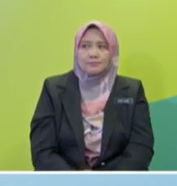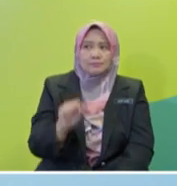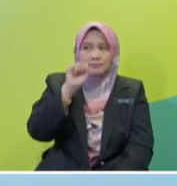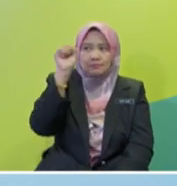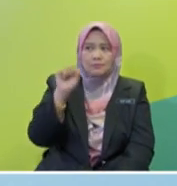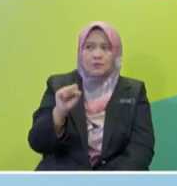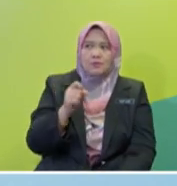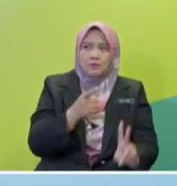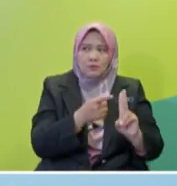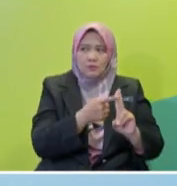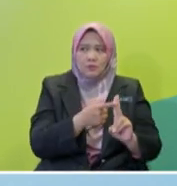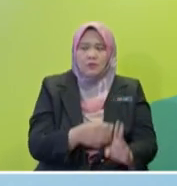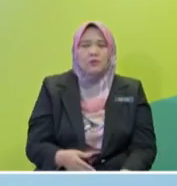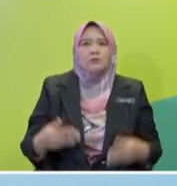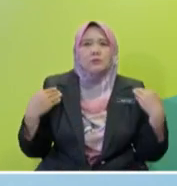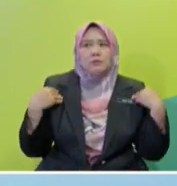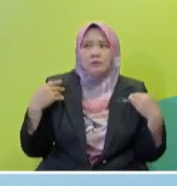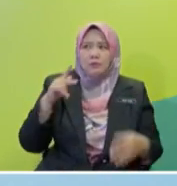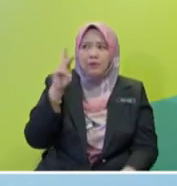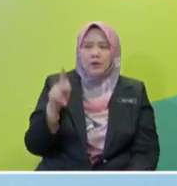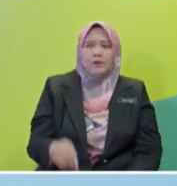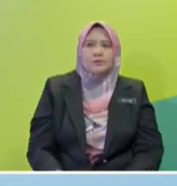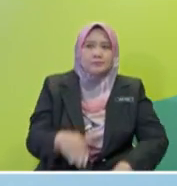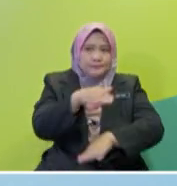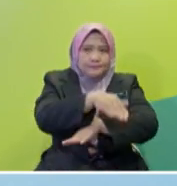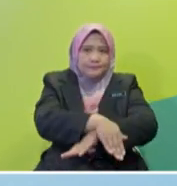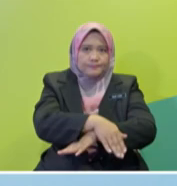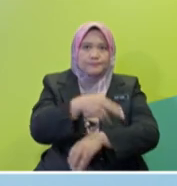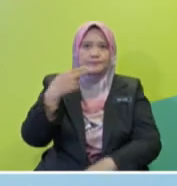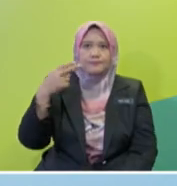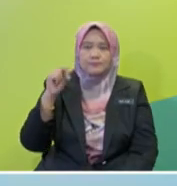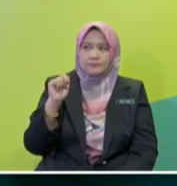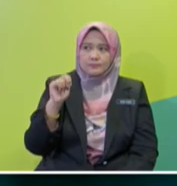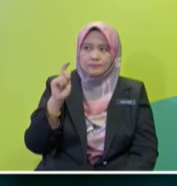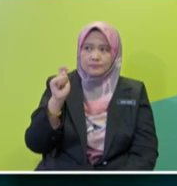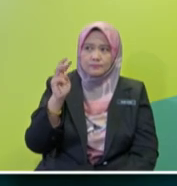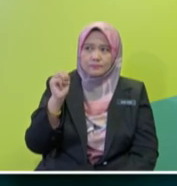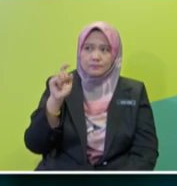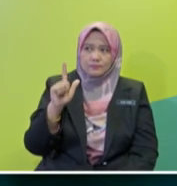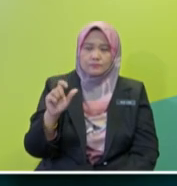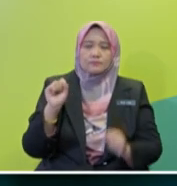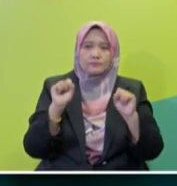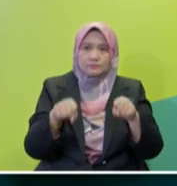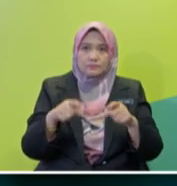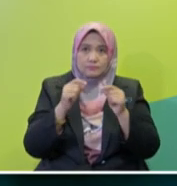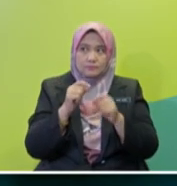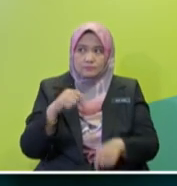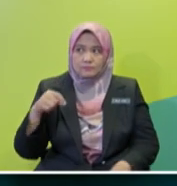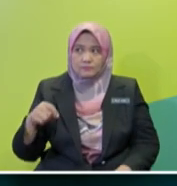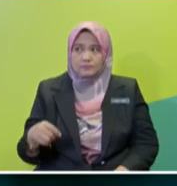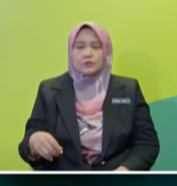boleh ditulis dengan menggunakan huruf besar Adakah boleh siapin aja